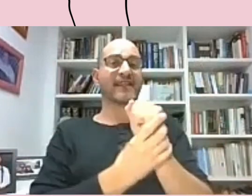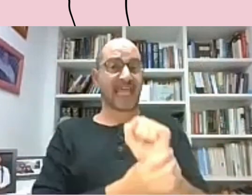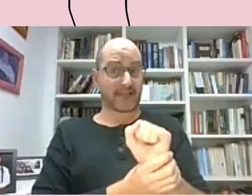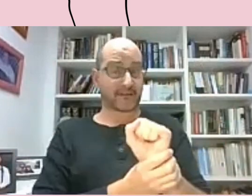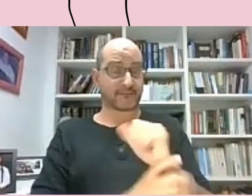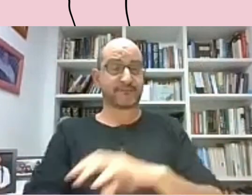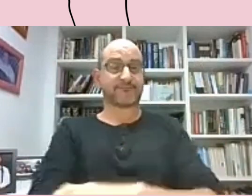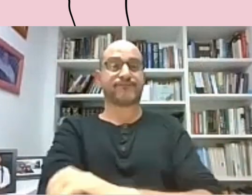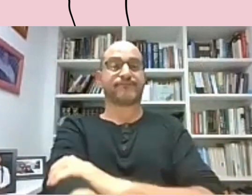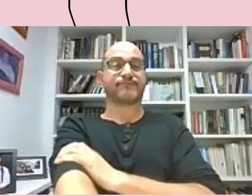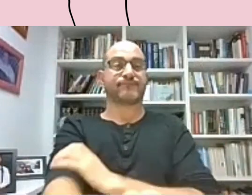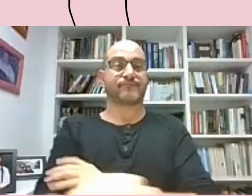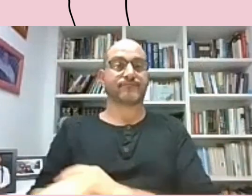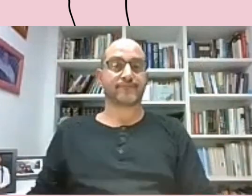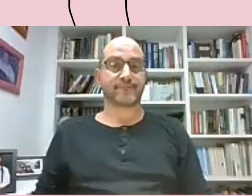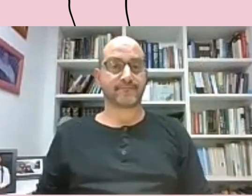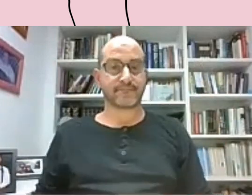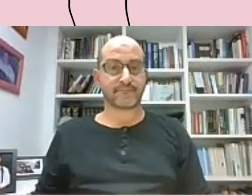נתחיל עם תצורת יד.